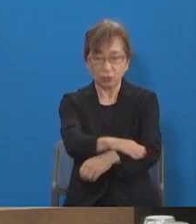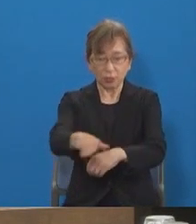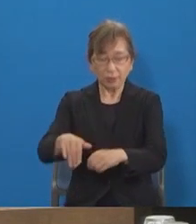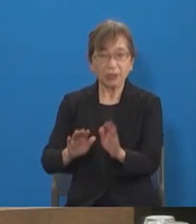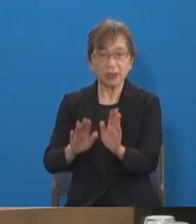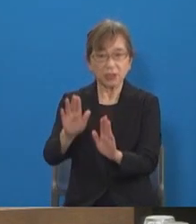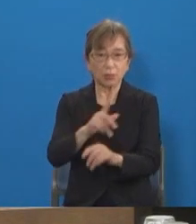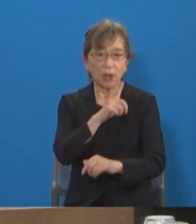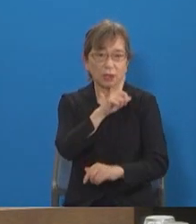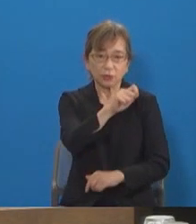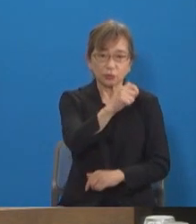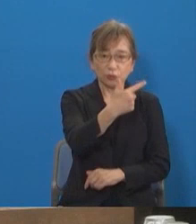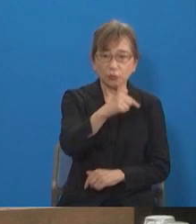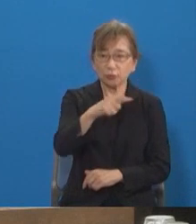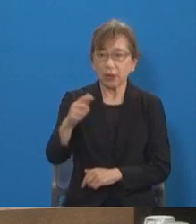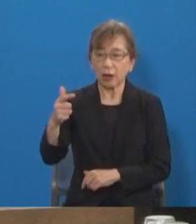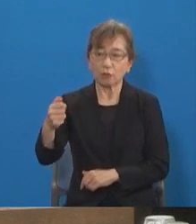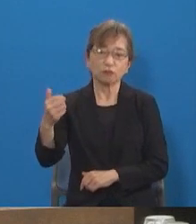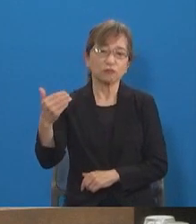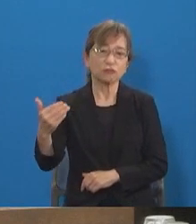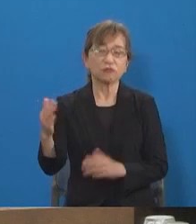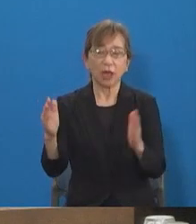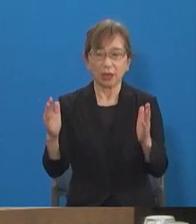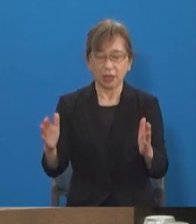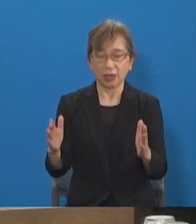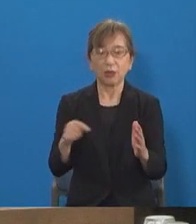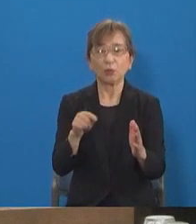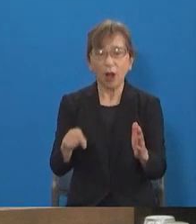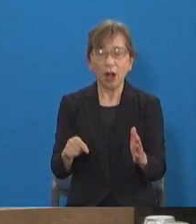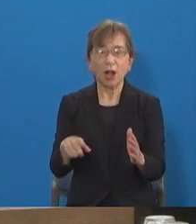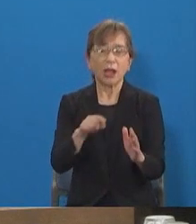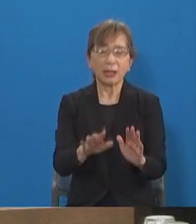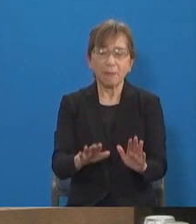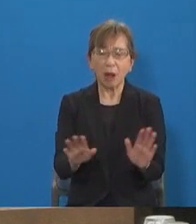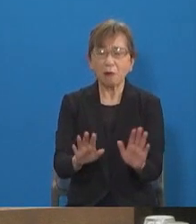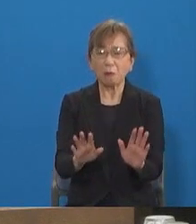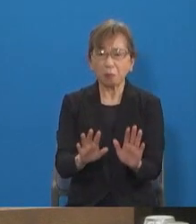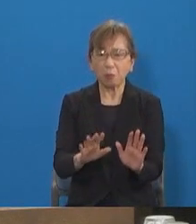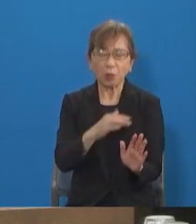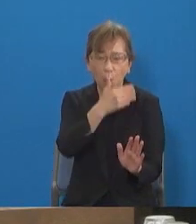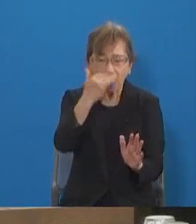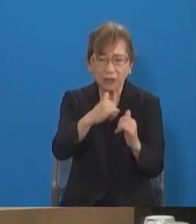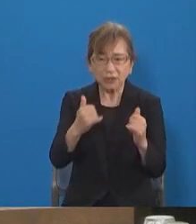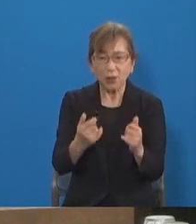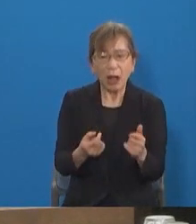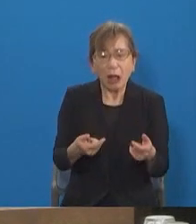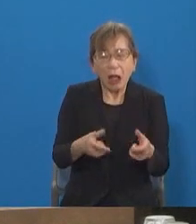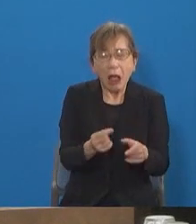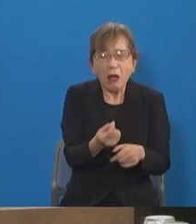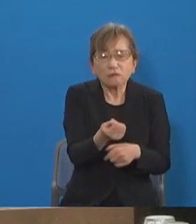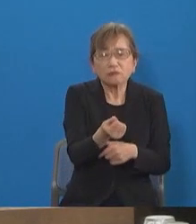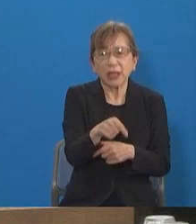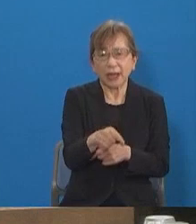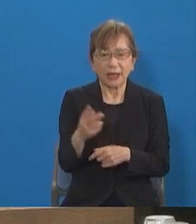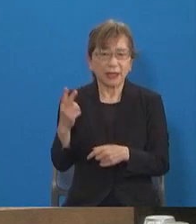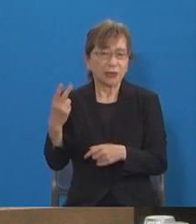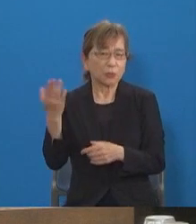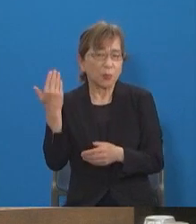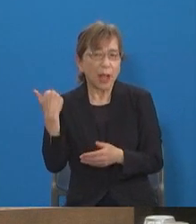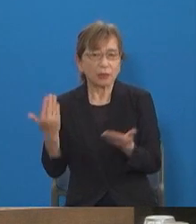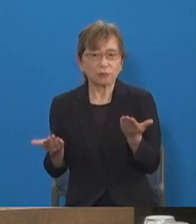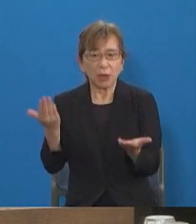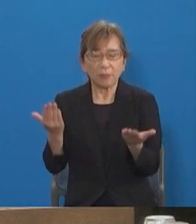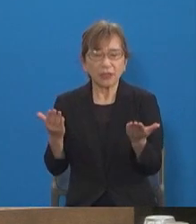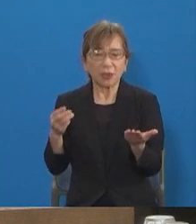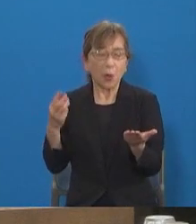歳から69歳の献血可能人口は、少子高齢化により、2020年の約